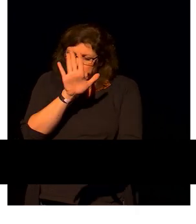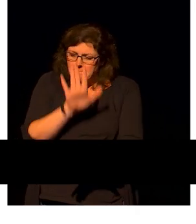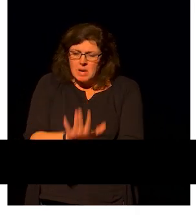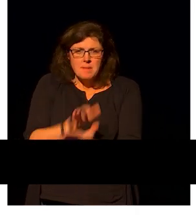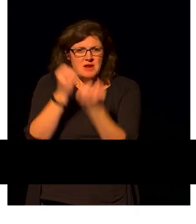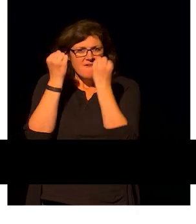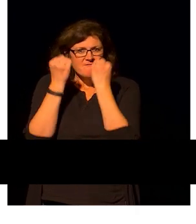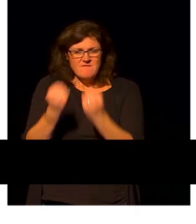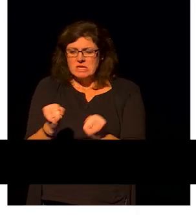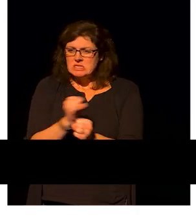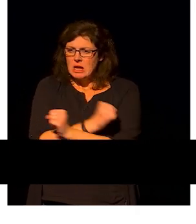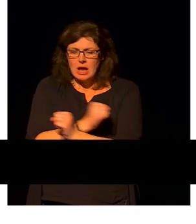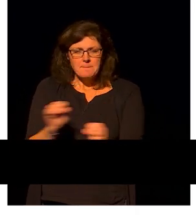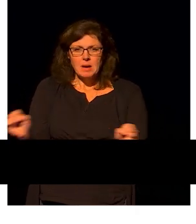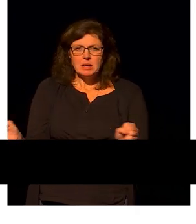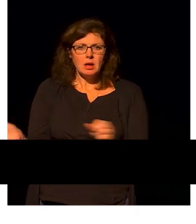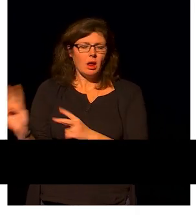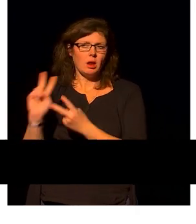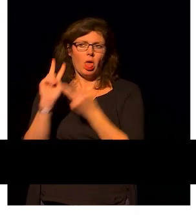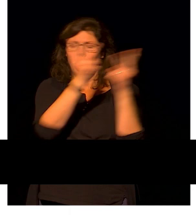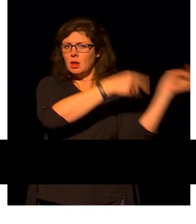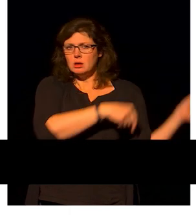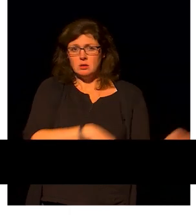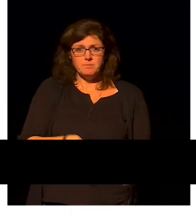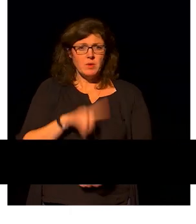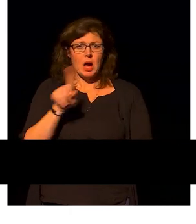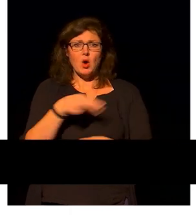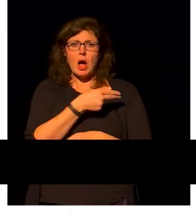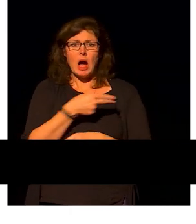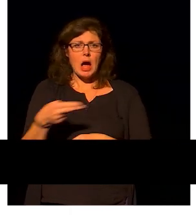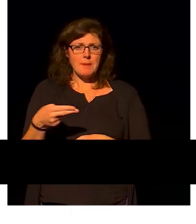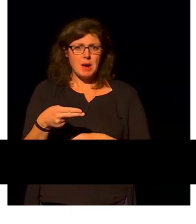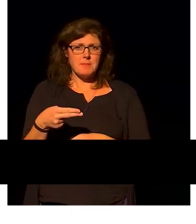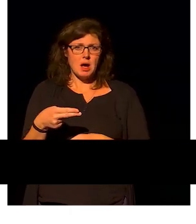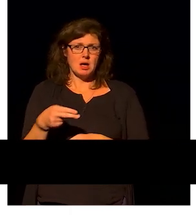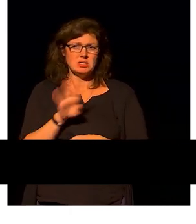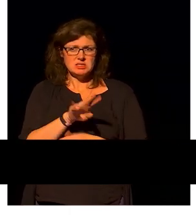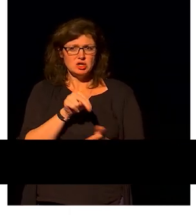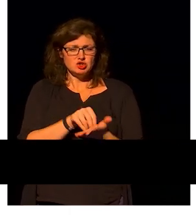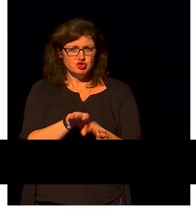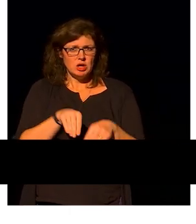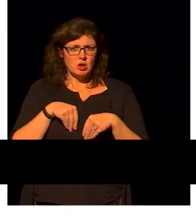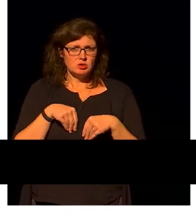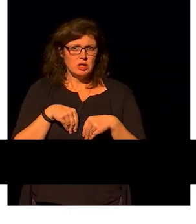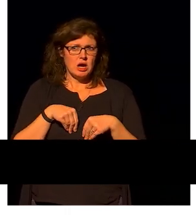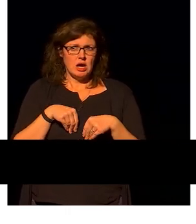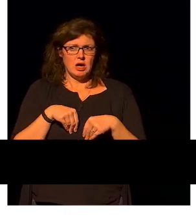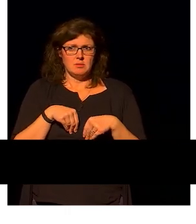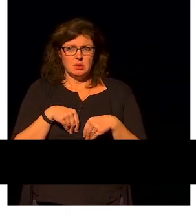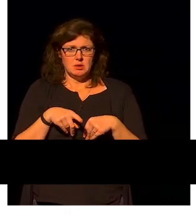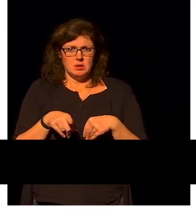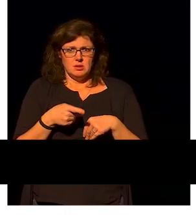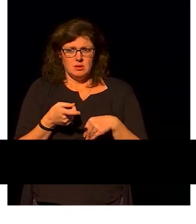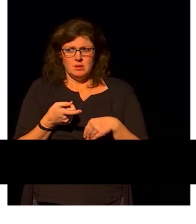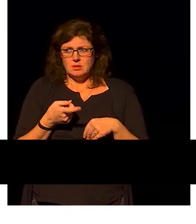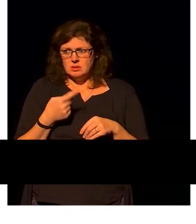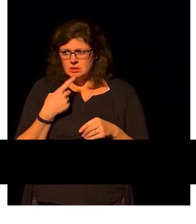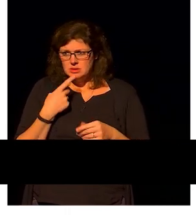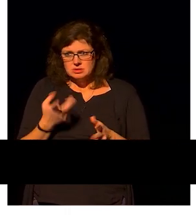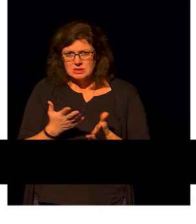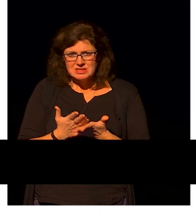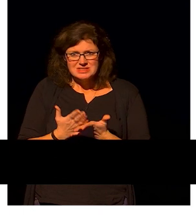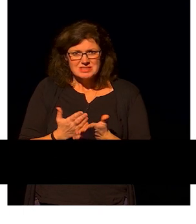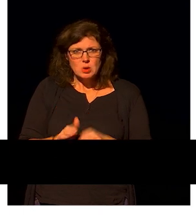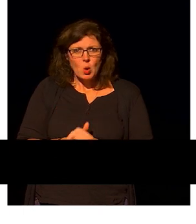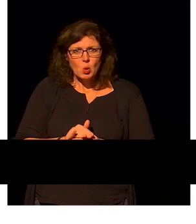wie hat das Habermas in seiner Stellungnahme, das ist sozusagen der Grundsatz von Solidarität,